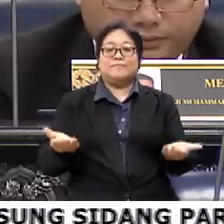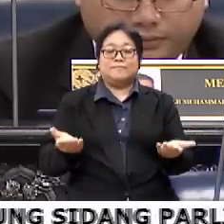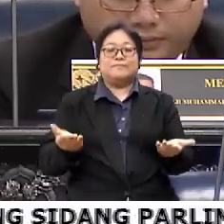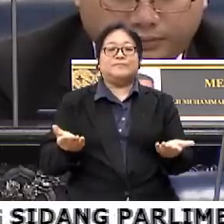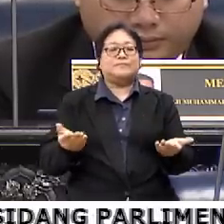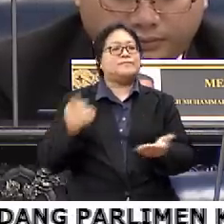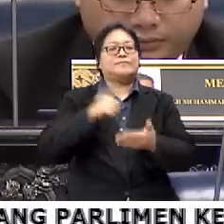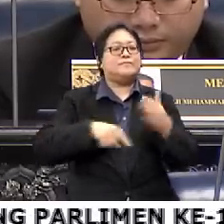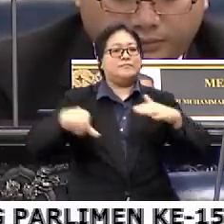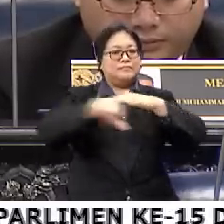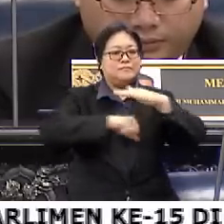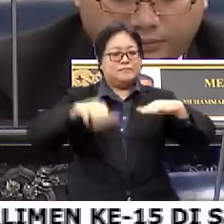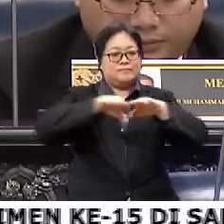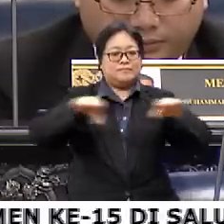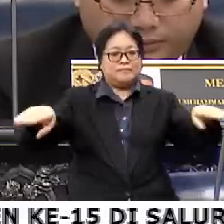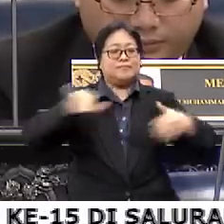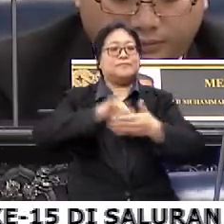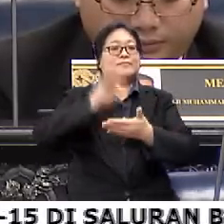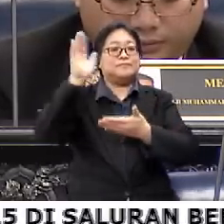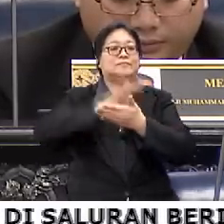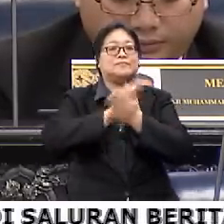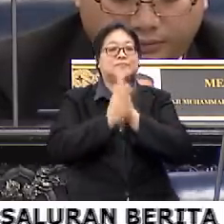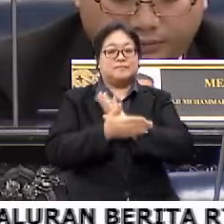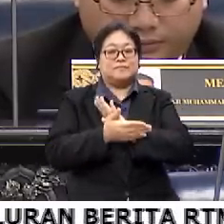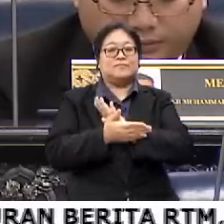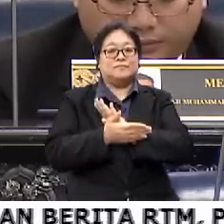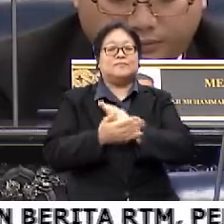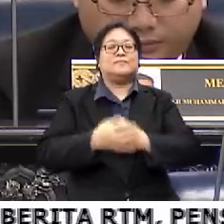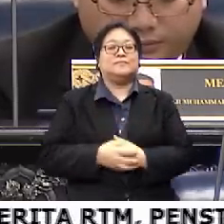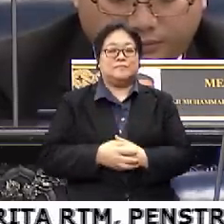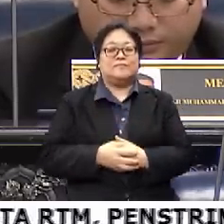apakah tanda aras begini akan menjadi, apakah tanda aras ini akan menjadikan